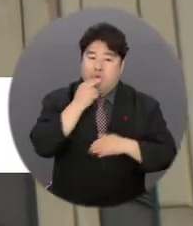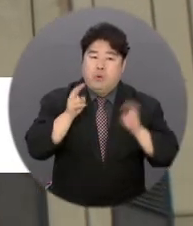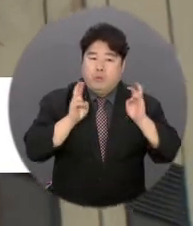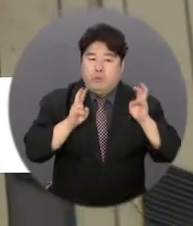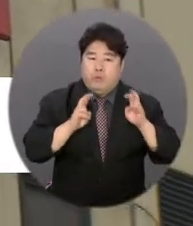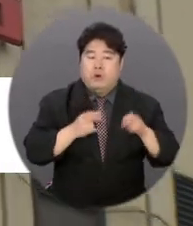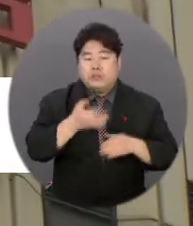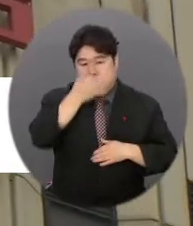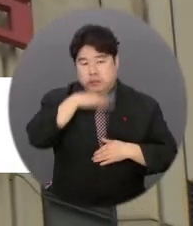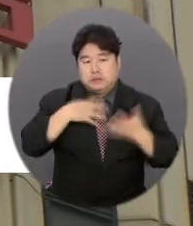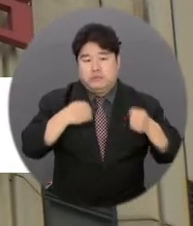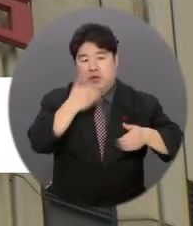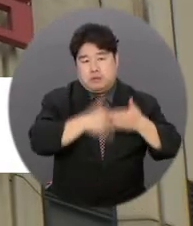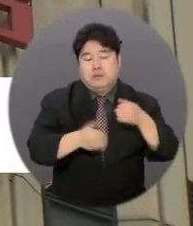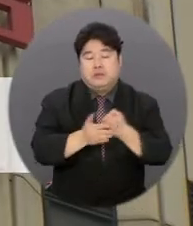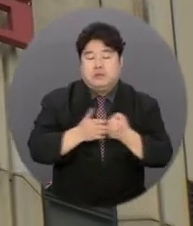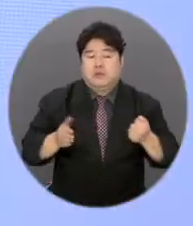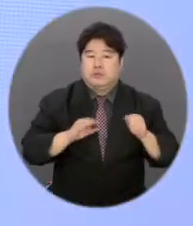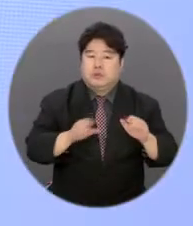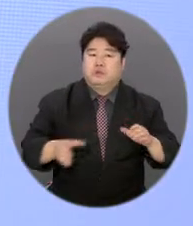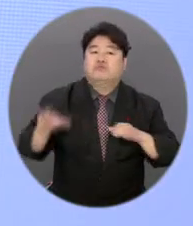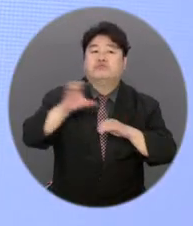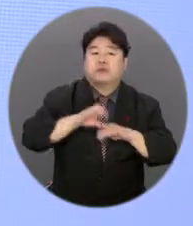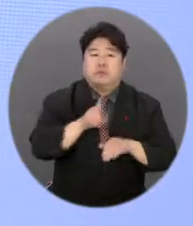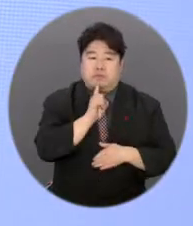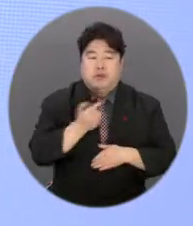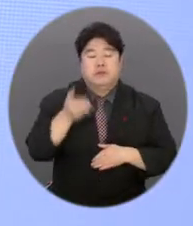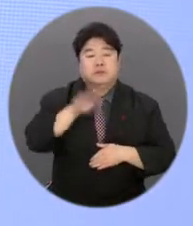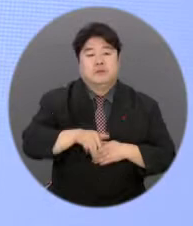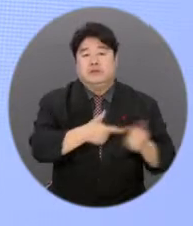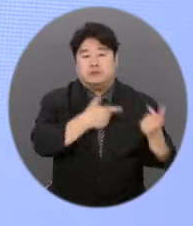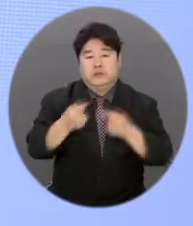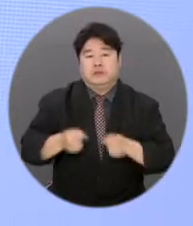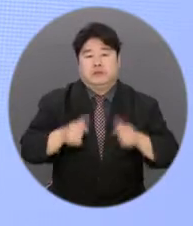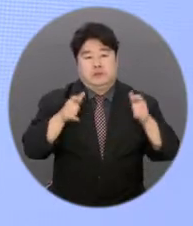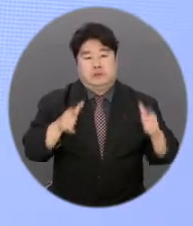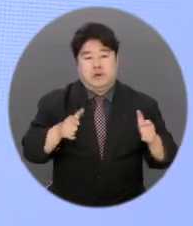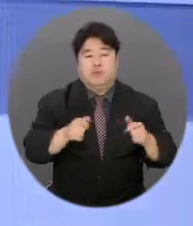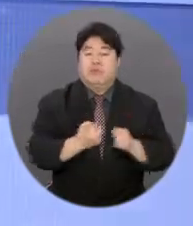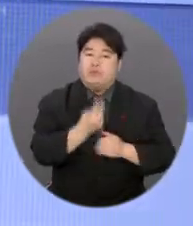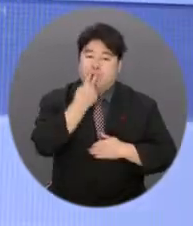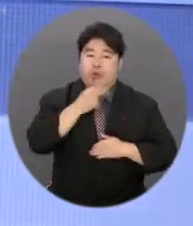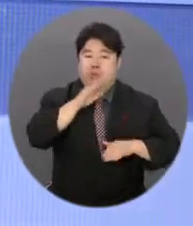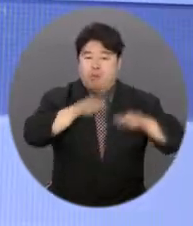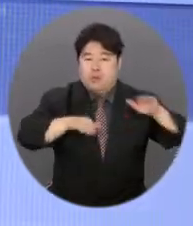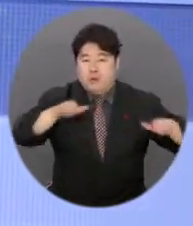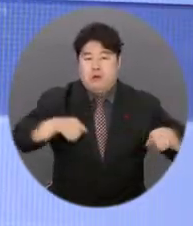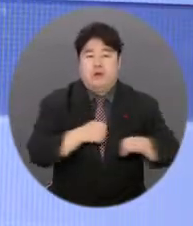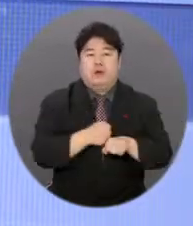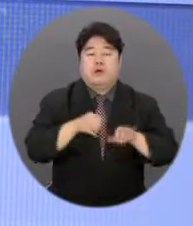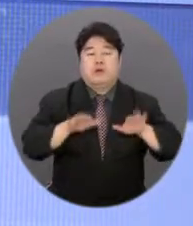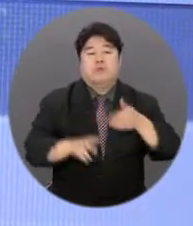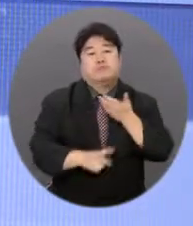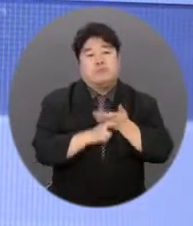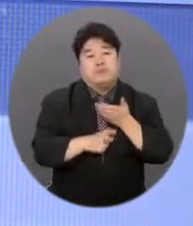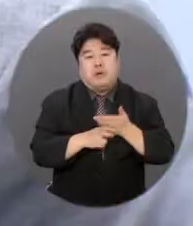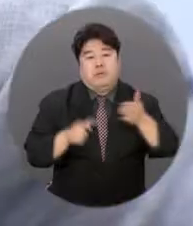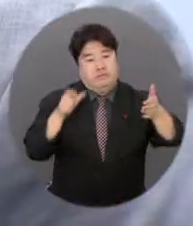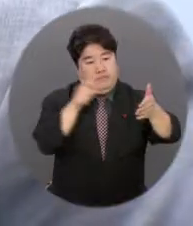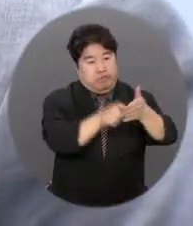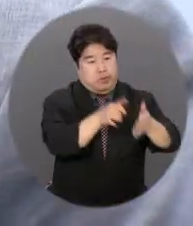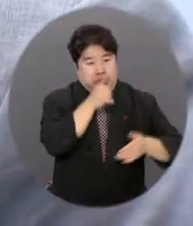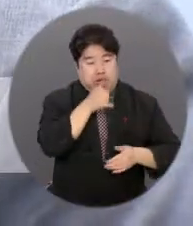보험이기 때문에 추가했다 는 겁니다 하지만 이같은 지역별 보험료 차등 은 현행법에 불법으로 명시돼 있는